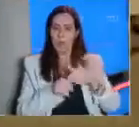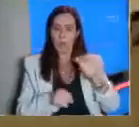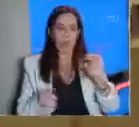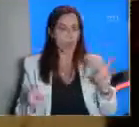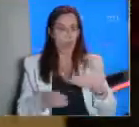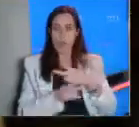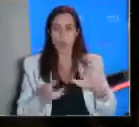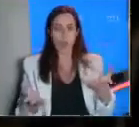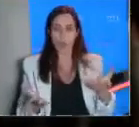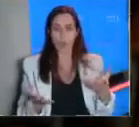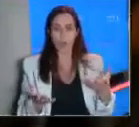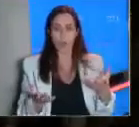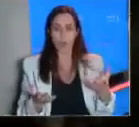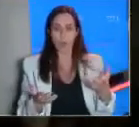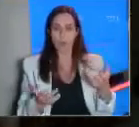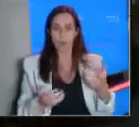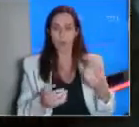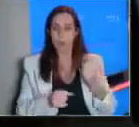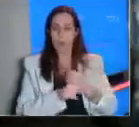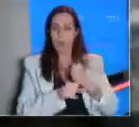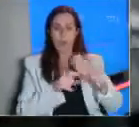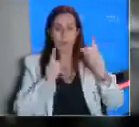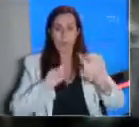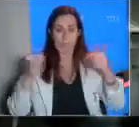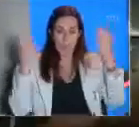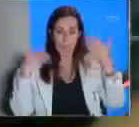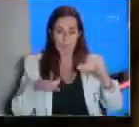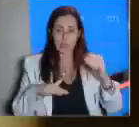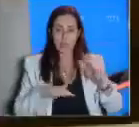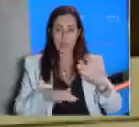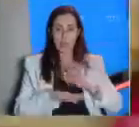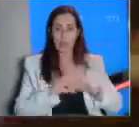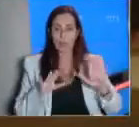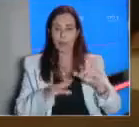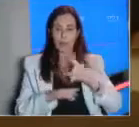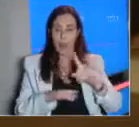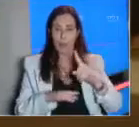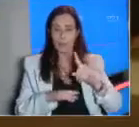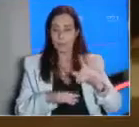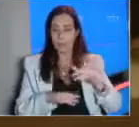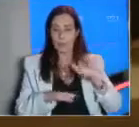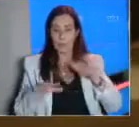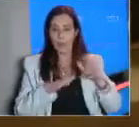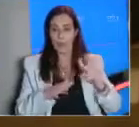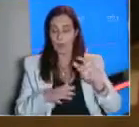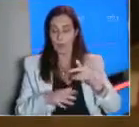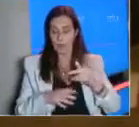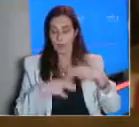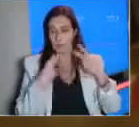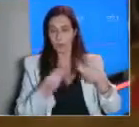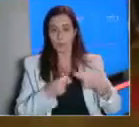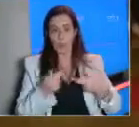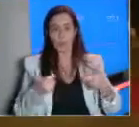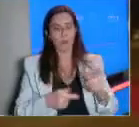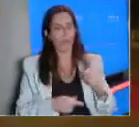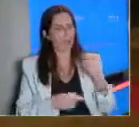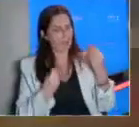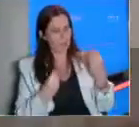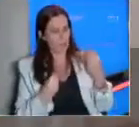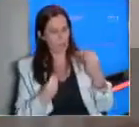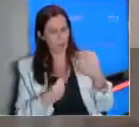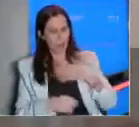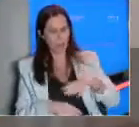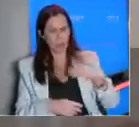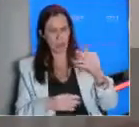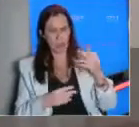היה יכול לייצא גז למצרים, אלמלא מישהו שם בשלטונות ישראל, okay, היה עוזר לו ומוכר. אז רגע,